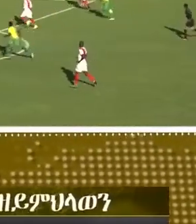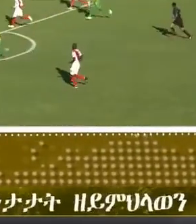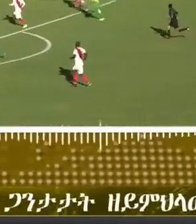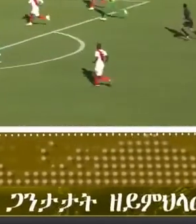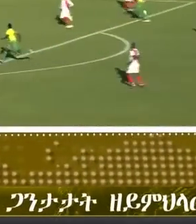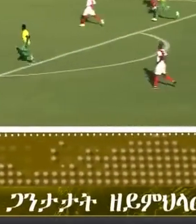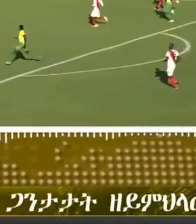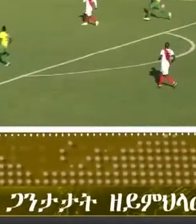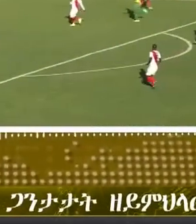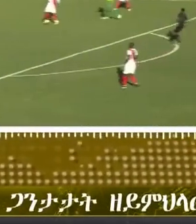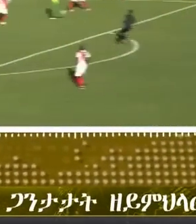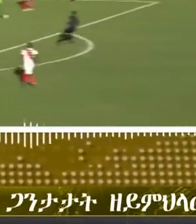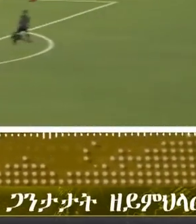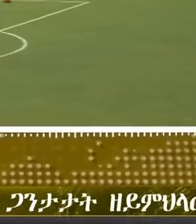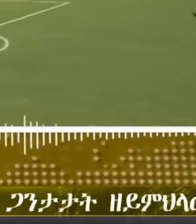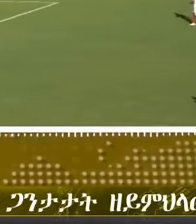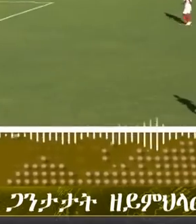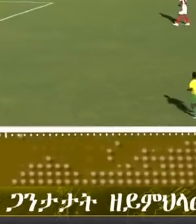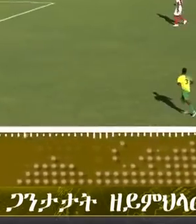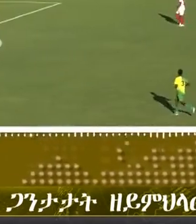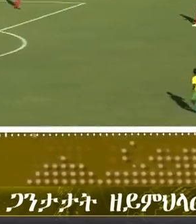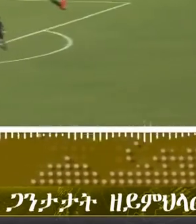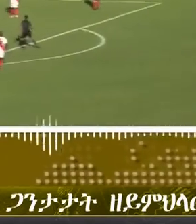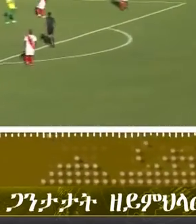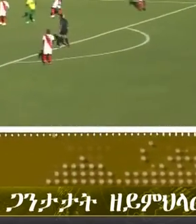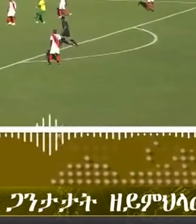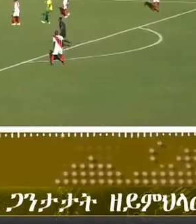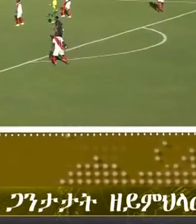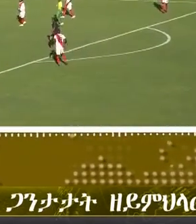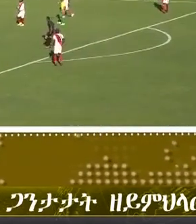مکاف خنفلتو گبرنا تمان زنار دائما چرش مانتی